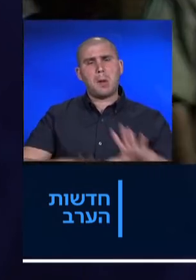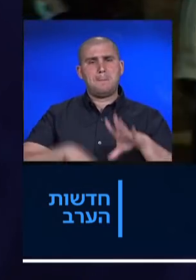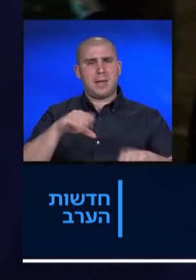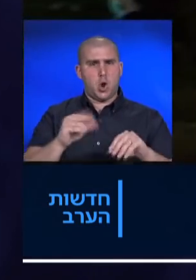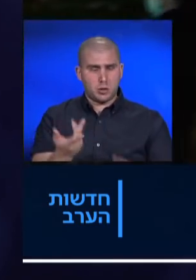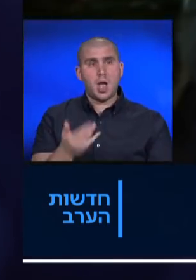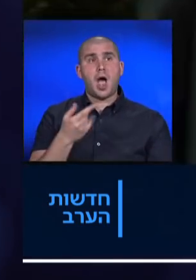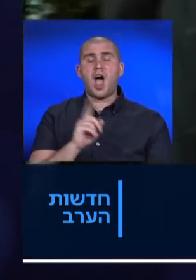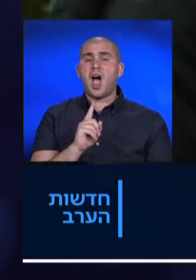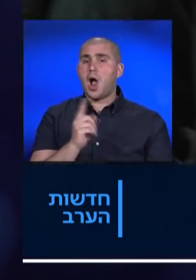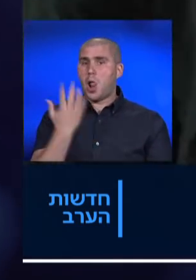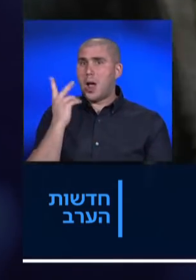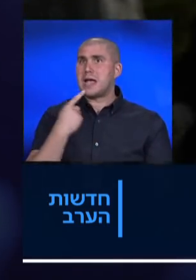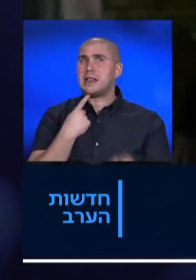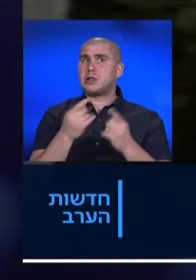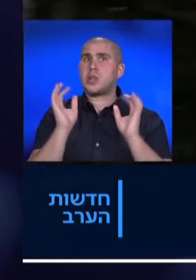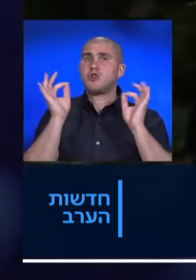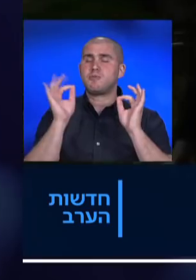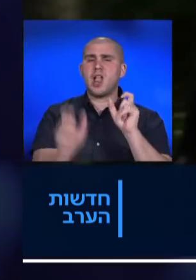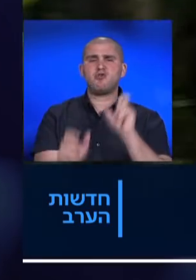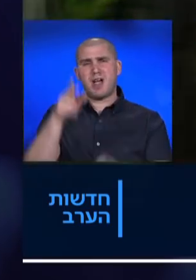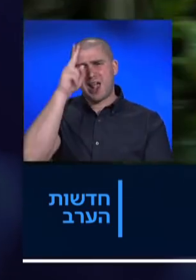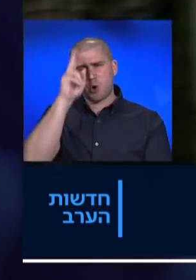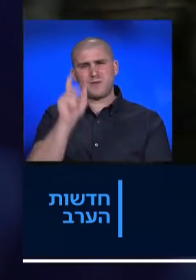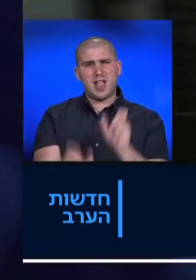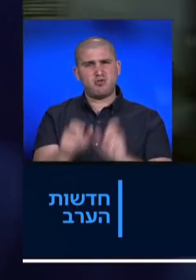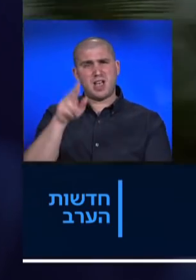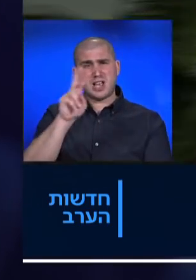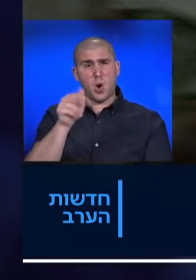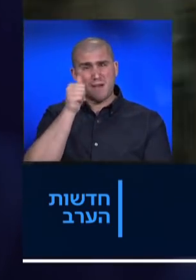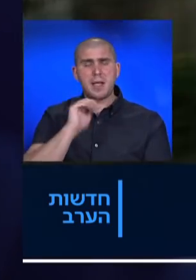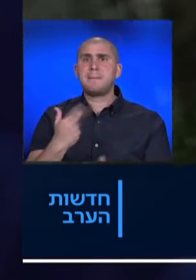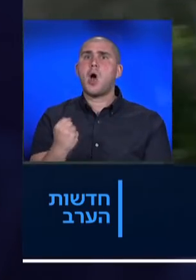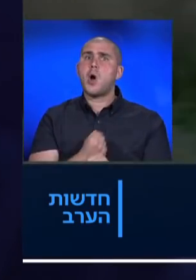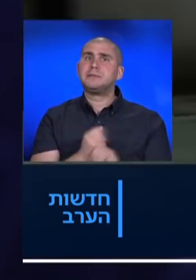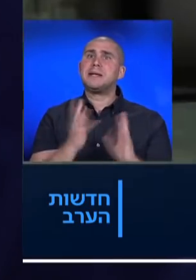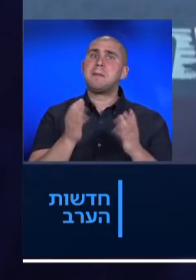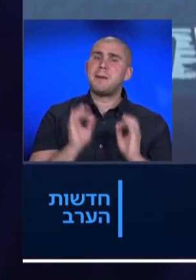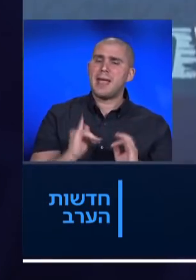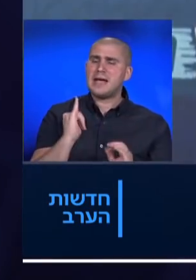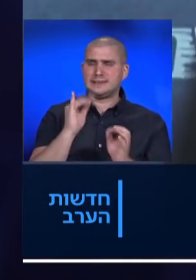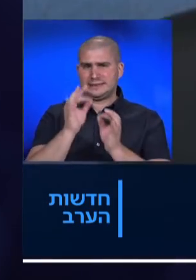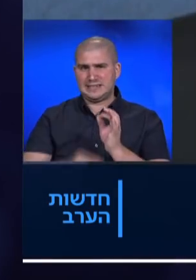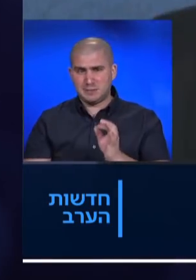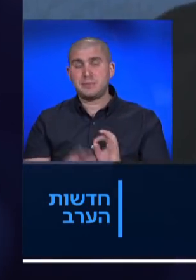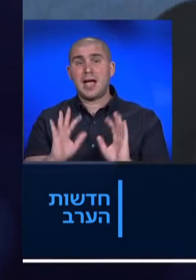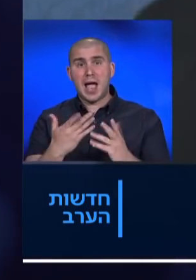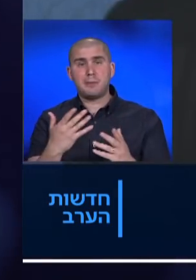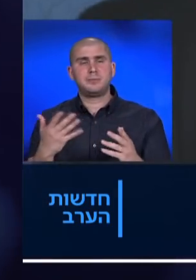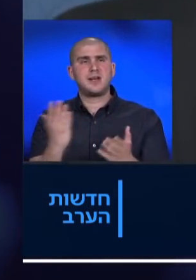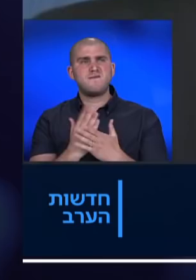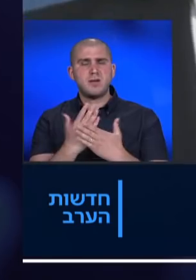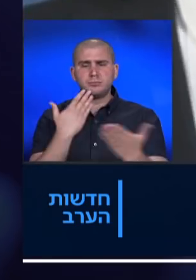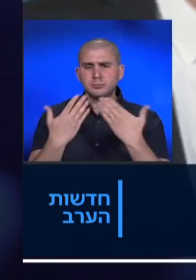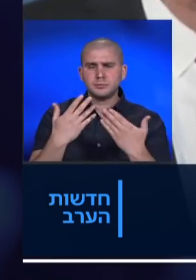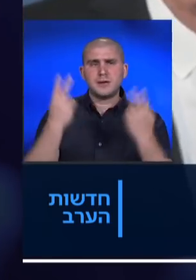דיון רשמי בין אנשי הליכוד לאנשי כחול לבן, מה עושים אם ובאיזה סעיפים. האם מתכנסים ומסכמים